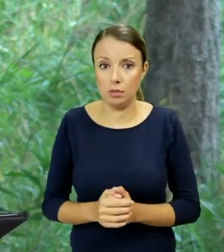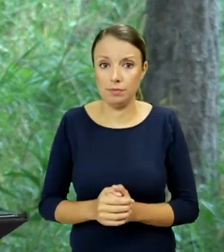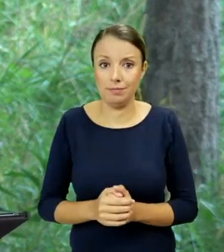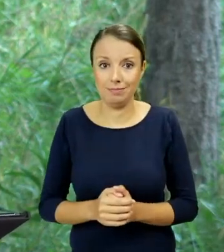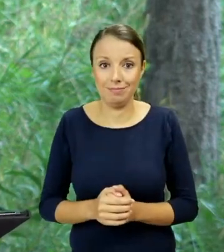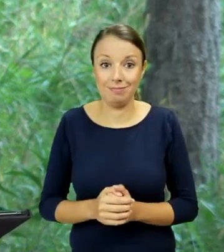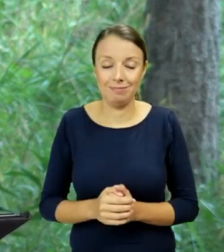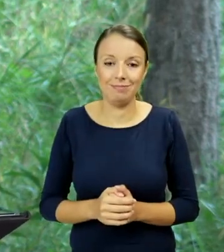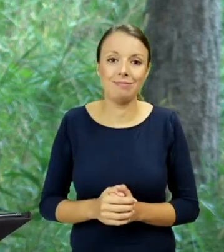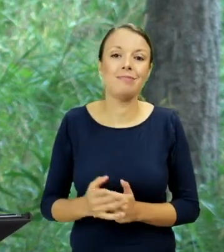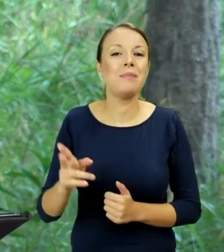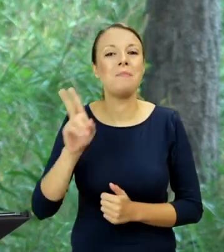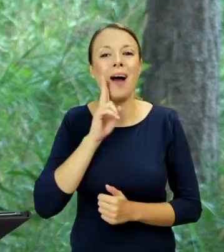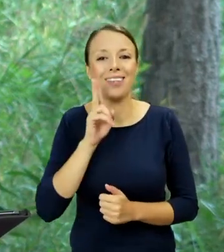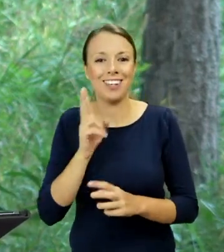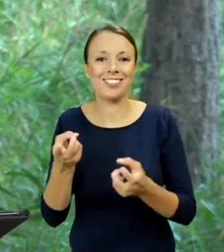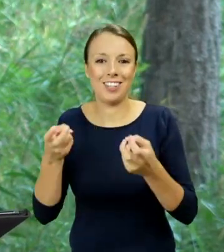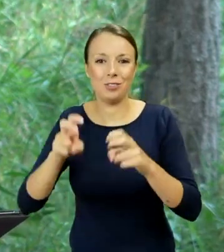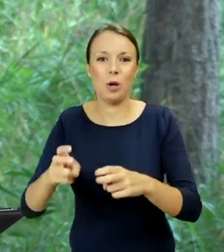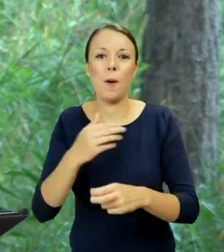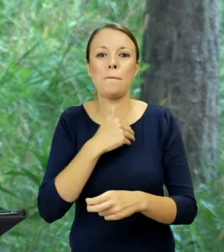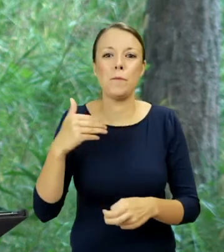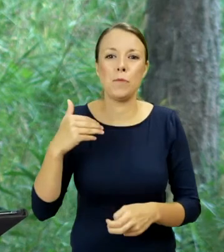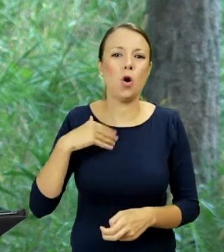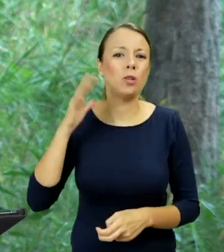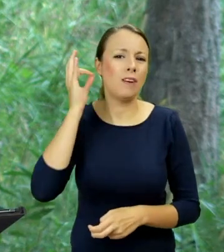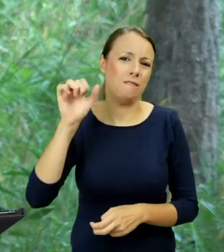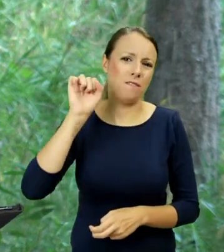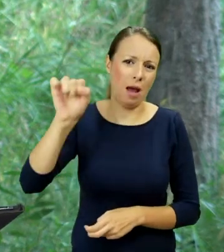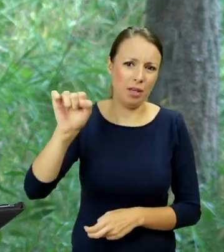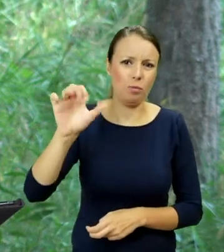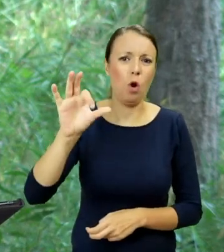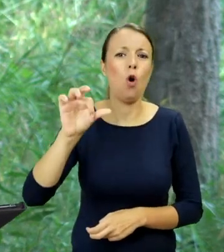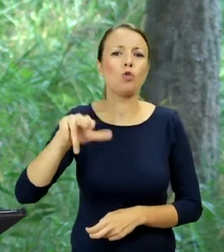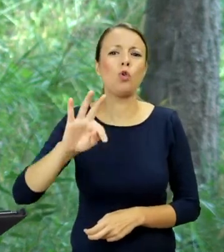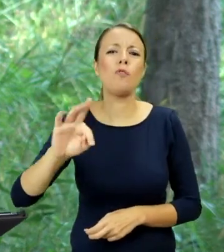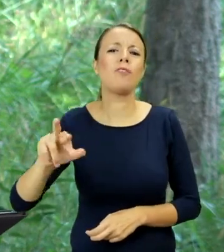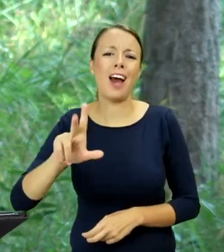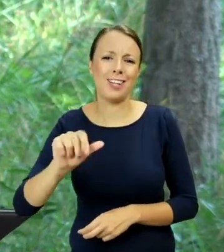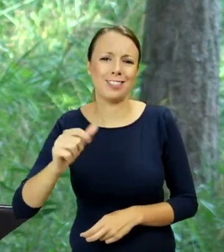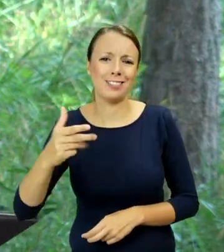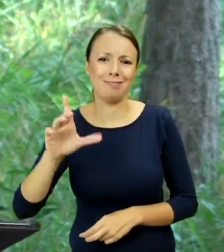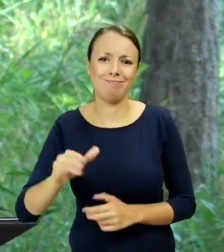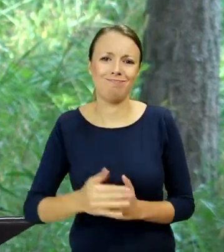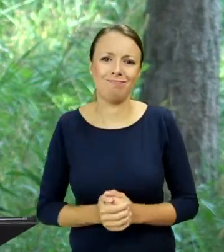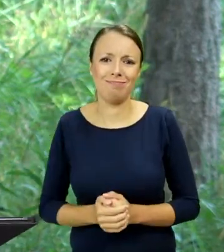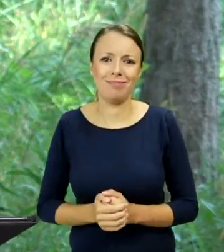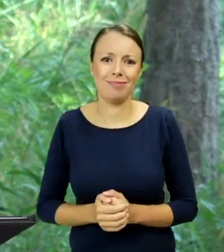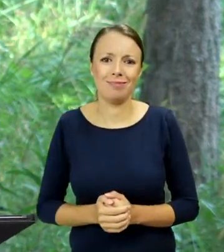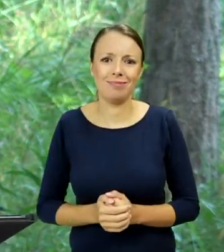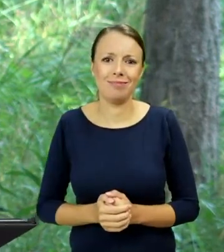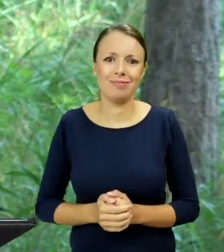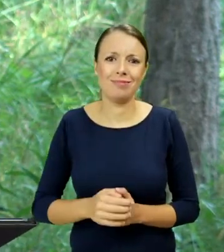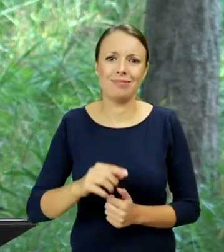matka założycielka polskiego sufrażyzmu czy feminizmu, tak o niej zwykliśmy myśleć, Narcyza Żmichowska